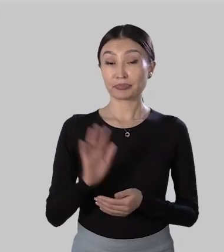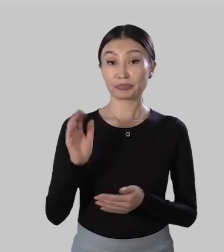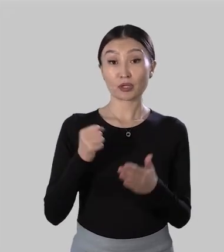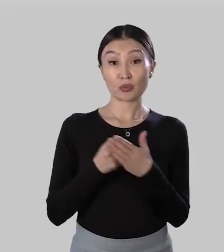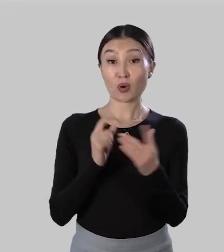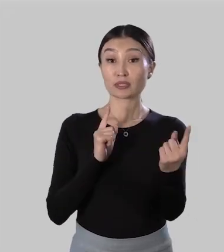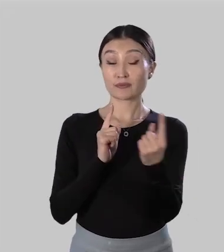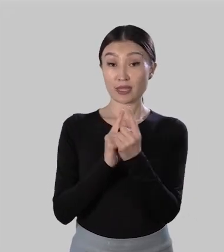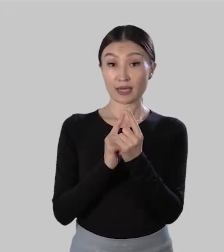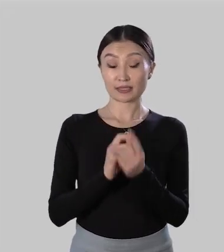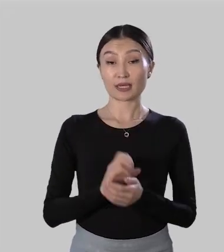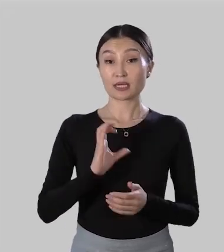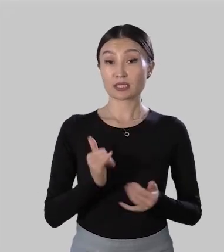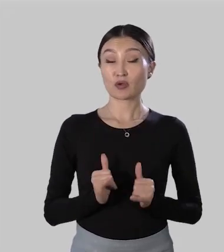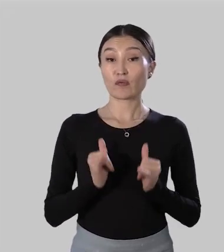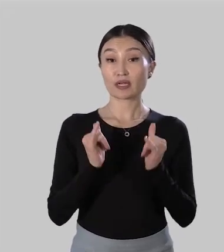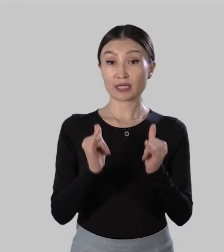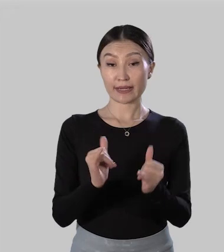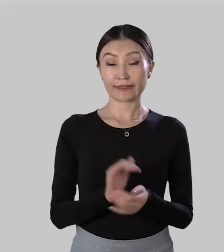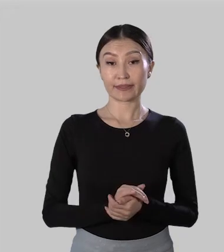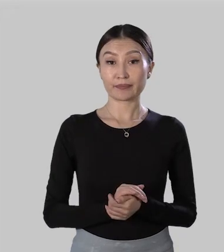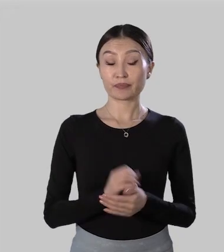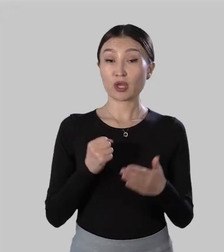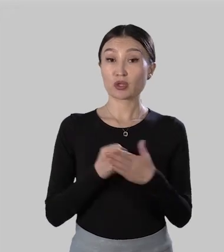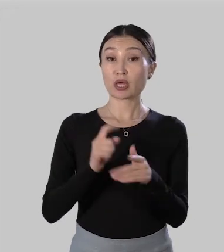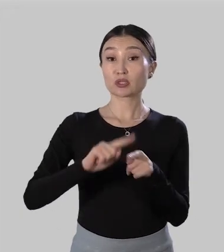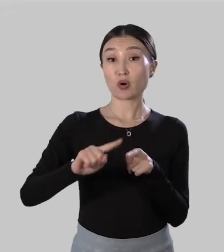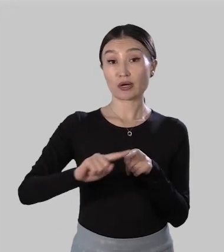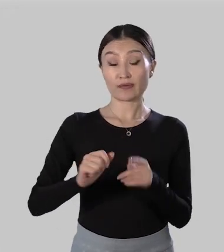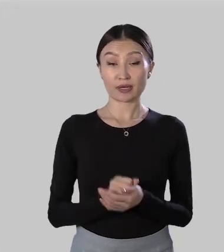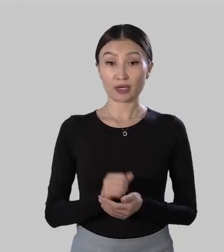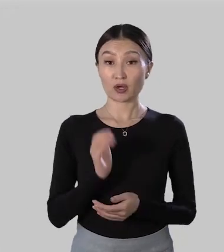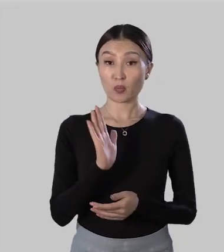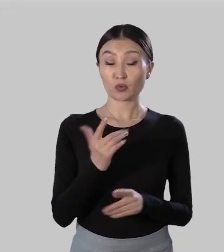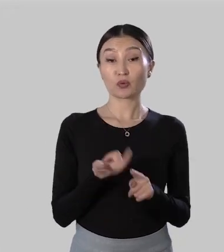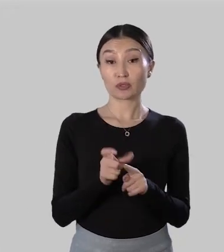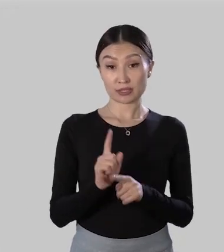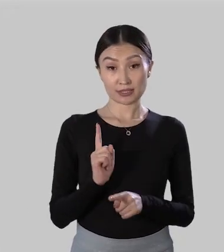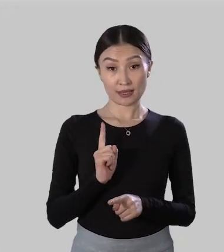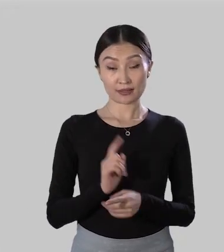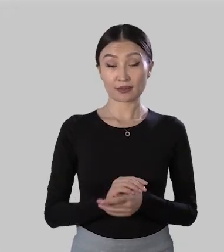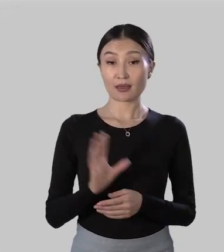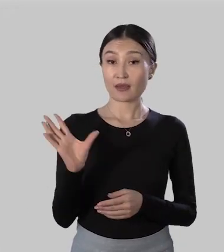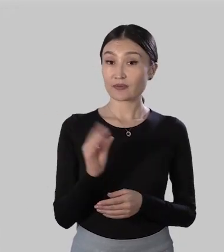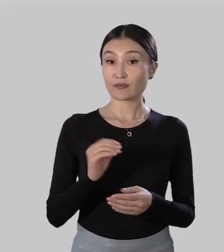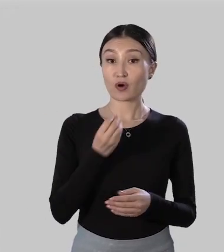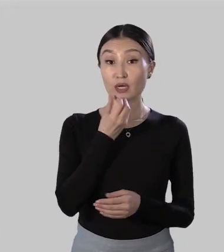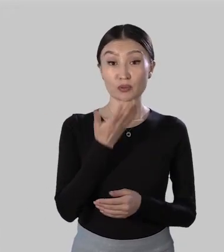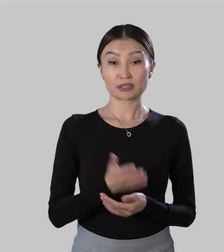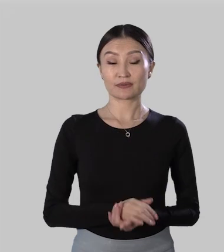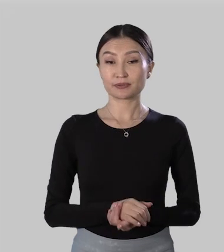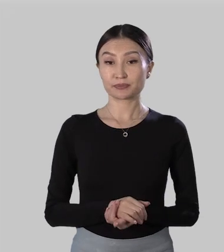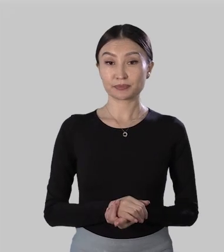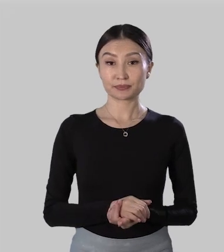«до свидания». С уважением. До скорого. Буду очень ждать. Всего хорошего.